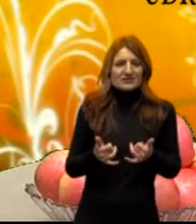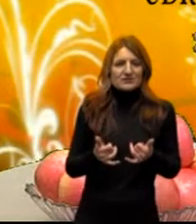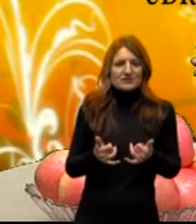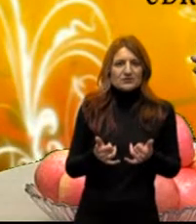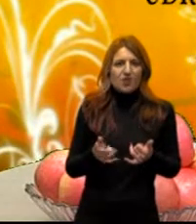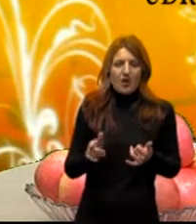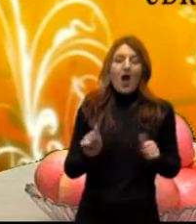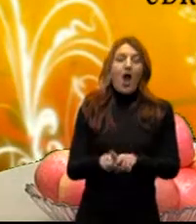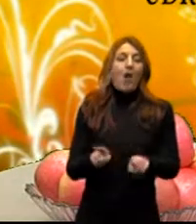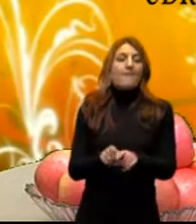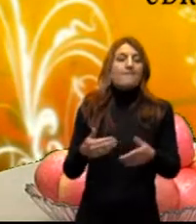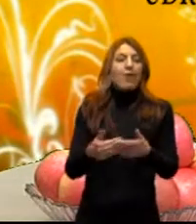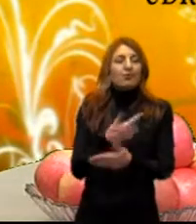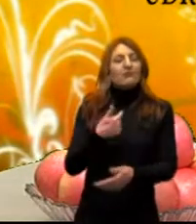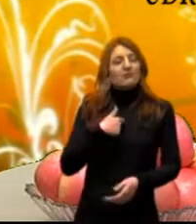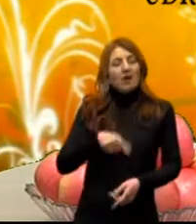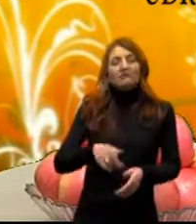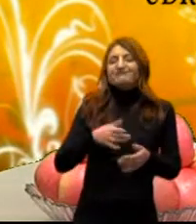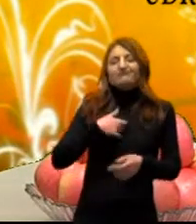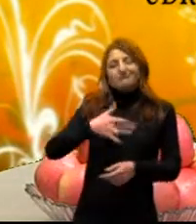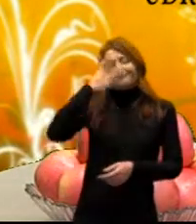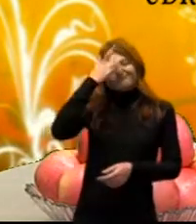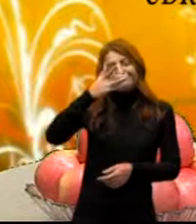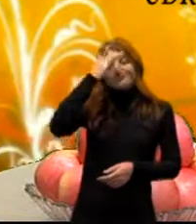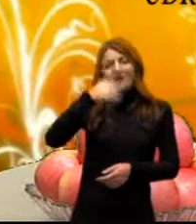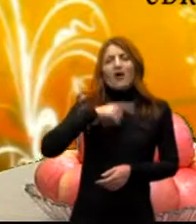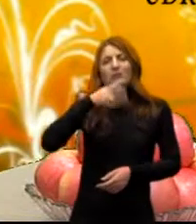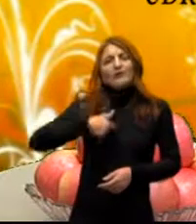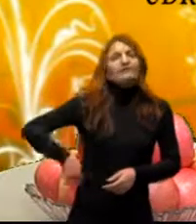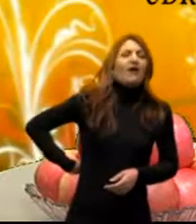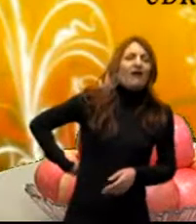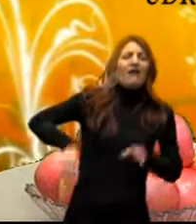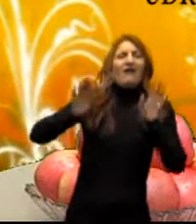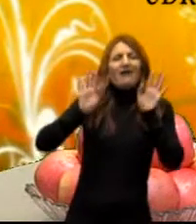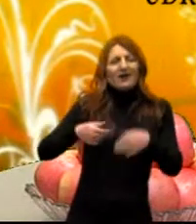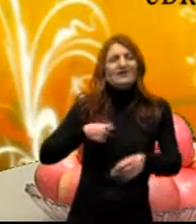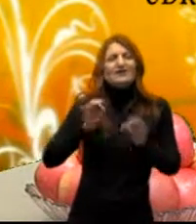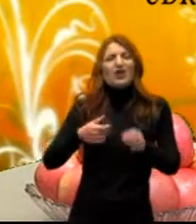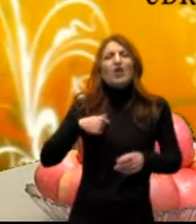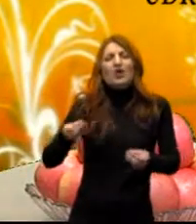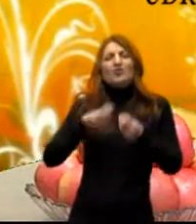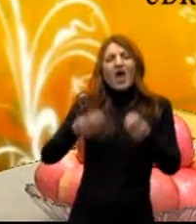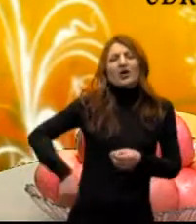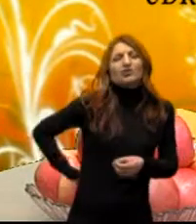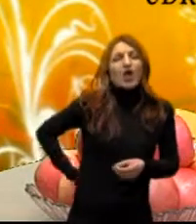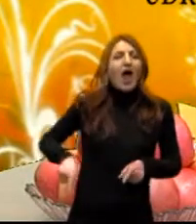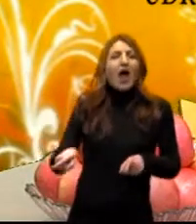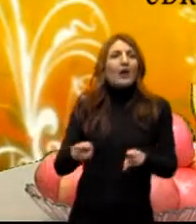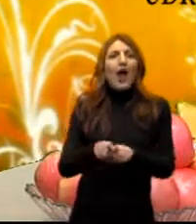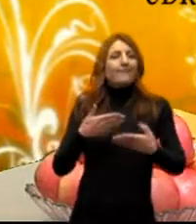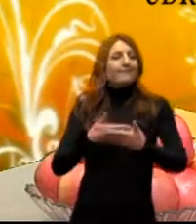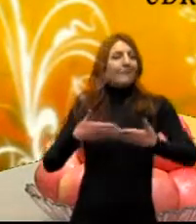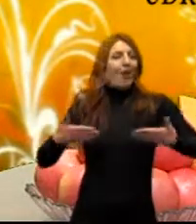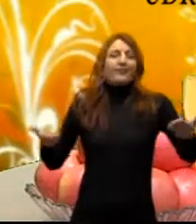u modi imati glavobolju i bolove neke u kišme. Mene nešto zabole, ja kažem, a sigurno me je tu nešto. Znači, tražimo